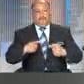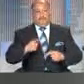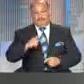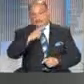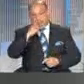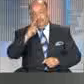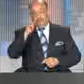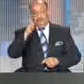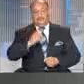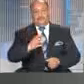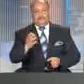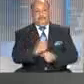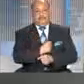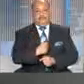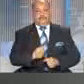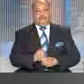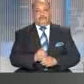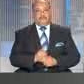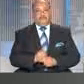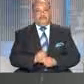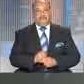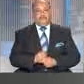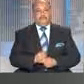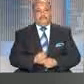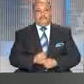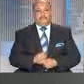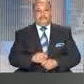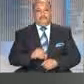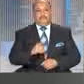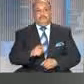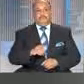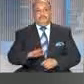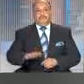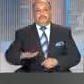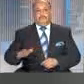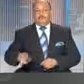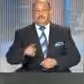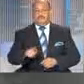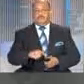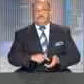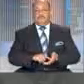الأصناف في انتظار دعمه والإحاطة به جهويا ووطنيا.